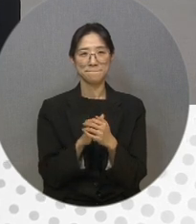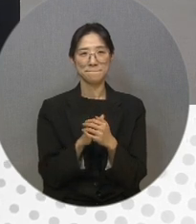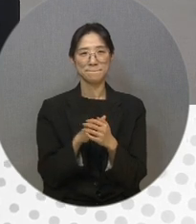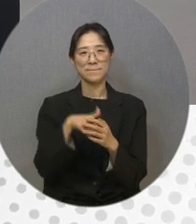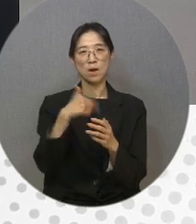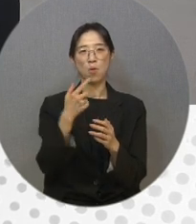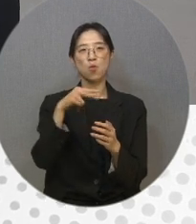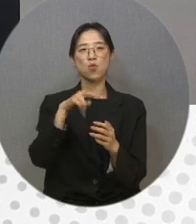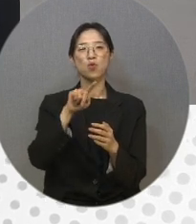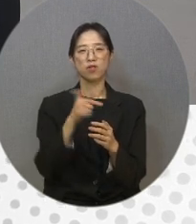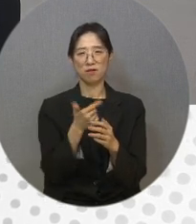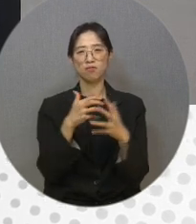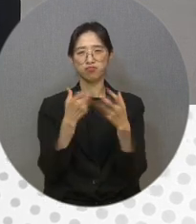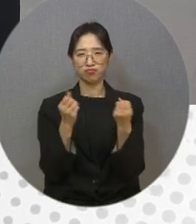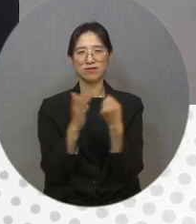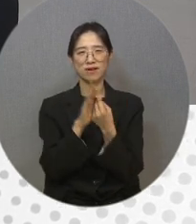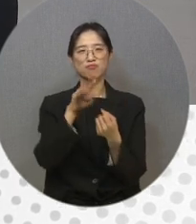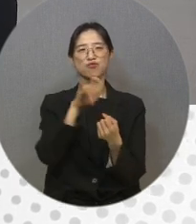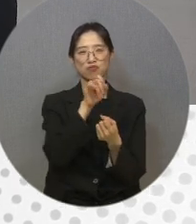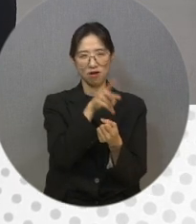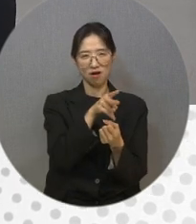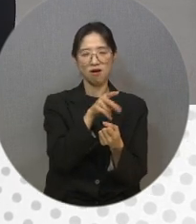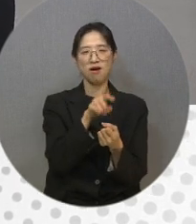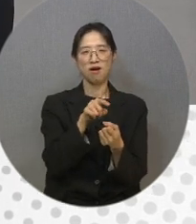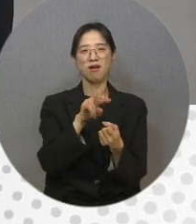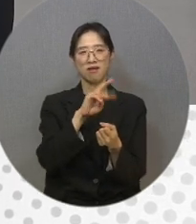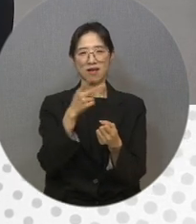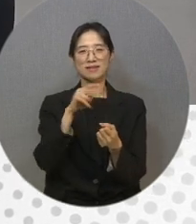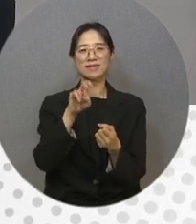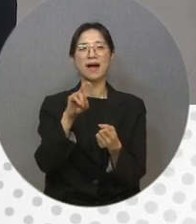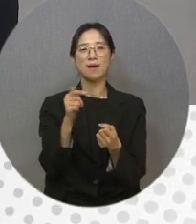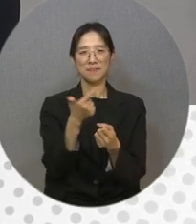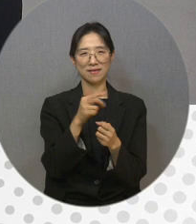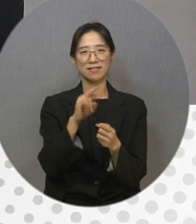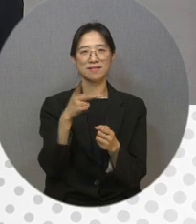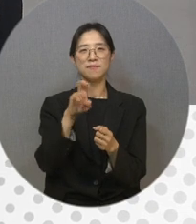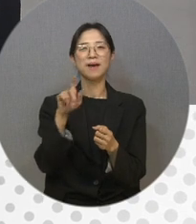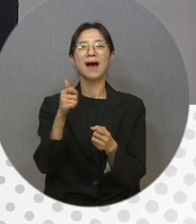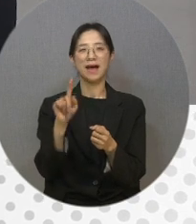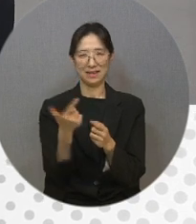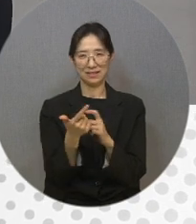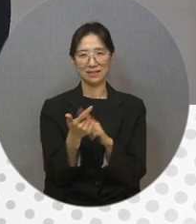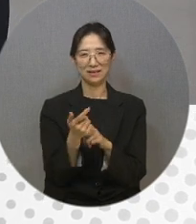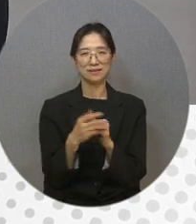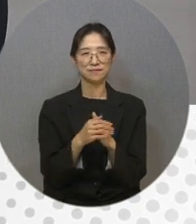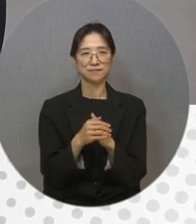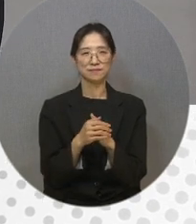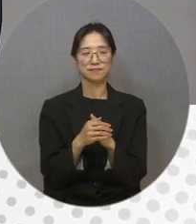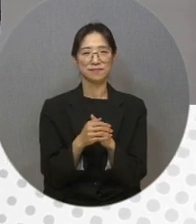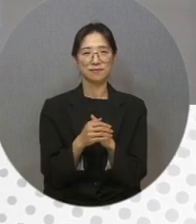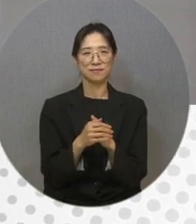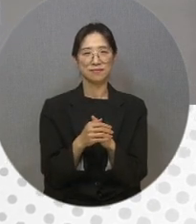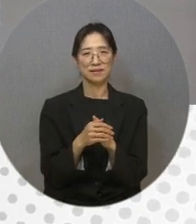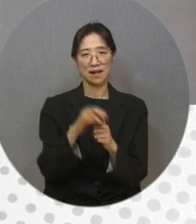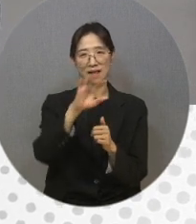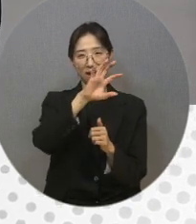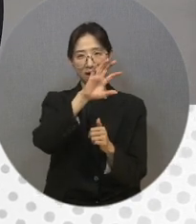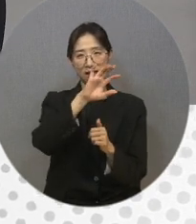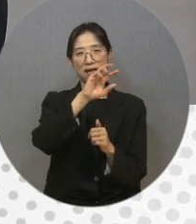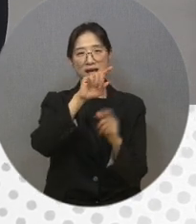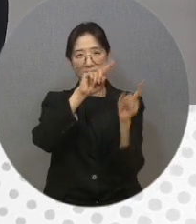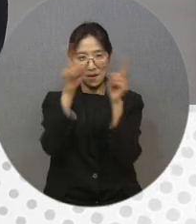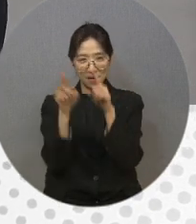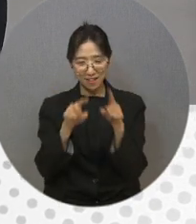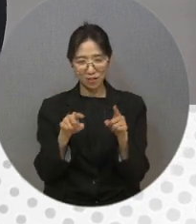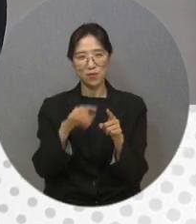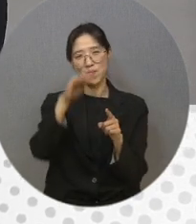고조선이 분리되면서 부여로 바뀌고, 부여에서 사만 지난 만으로 변하죠. 그래서, 우리 한반도로 밑으로 이 사만은